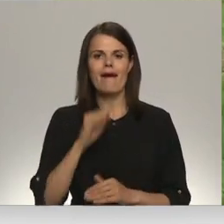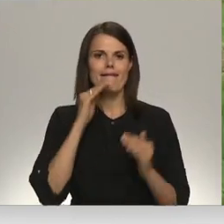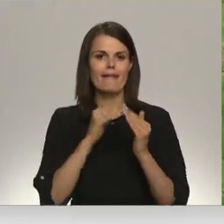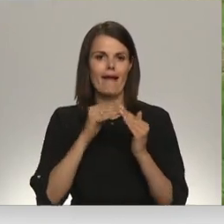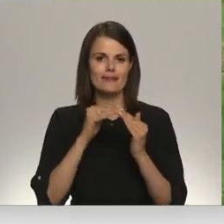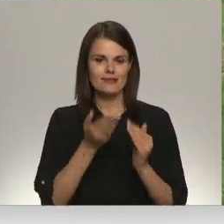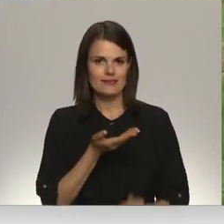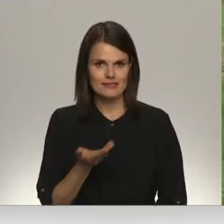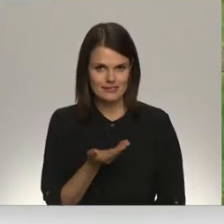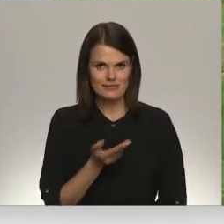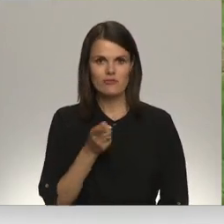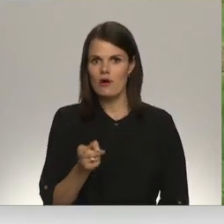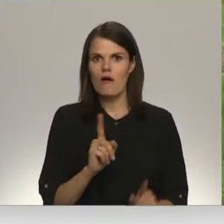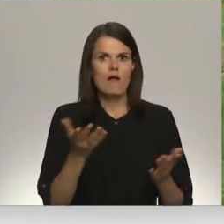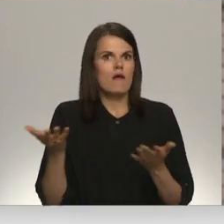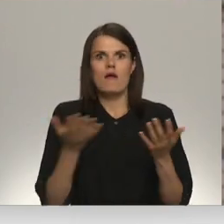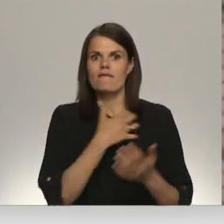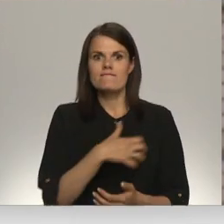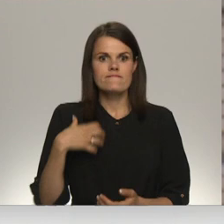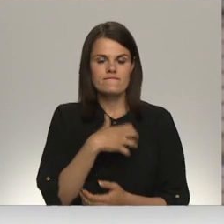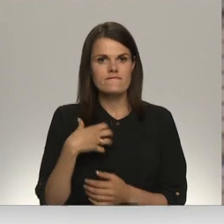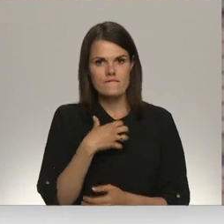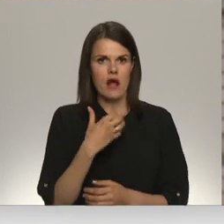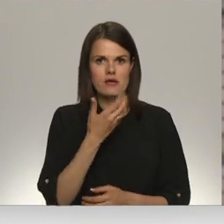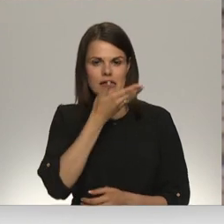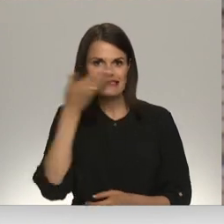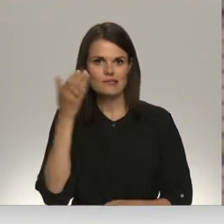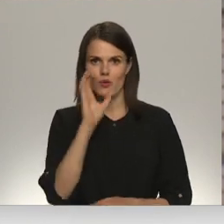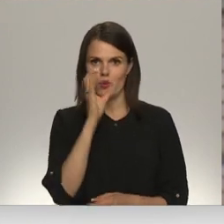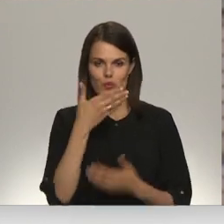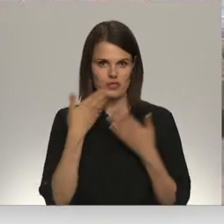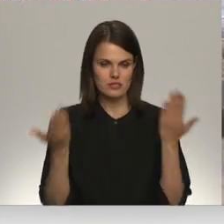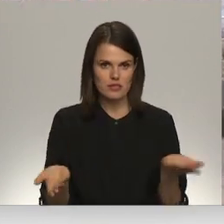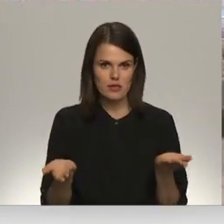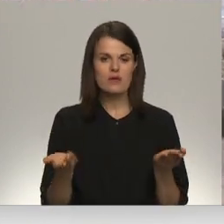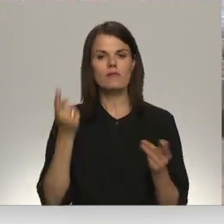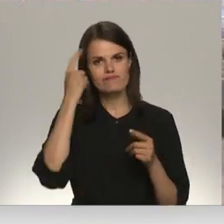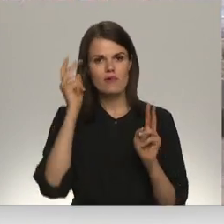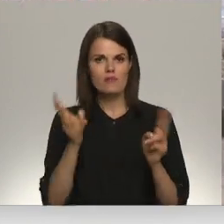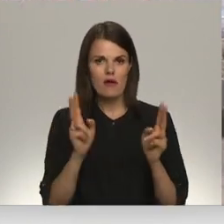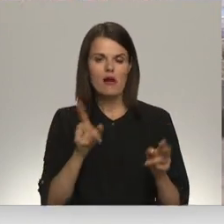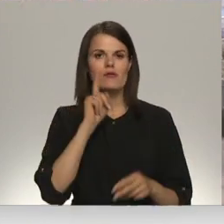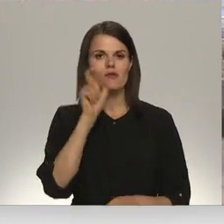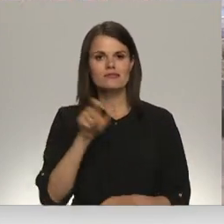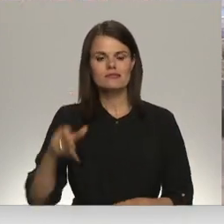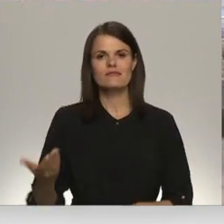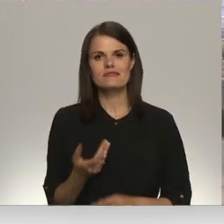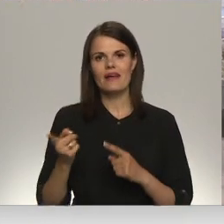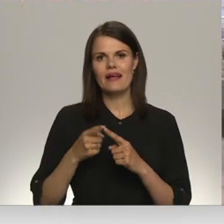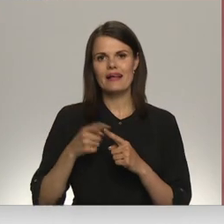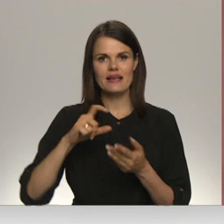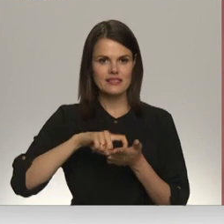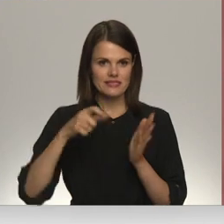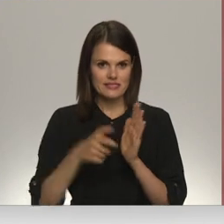ģimenēm, kam nācās steidzami risināt problēmu, kā nodrošināt sevi ar karsto ūdeni. Jaunie cilvēki dzīvo īrētā